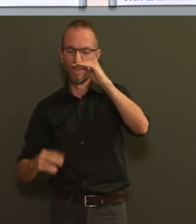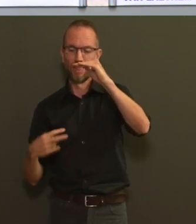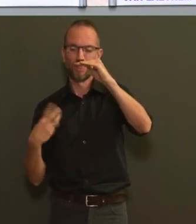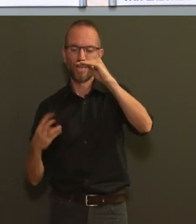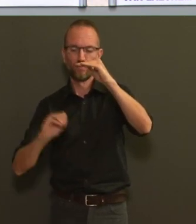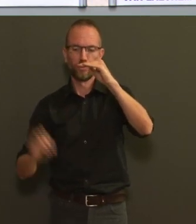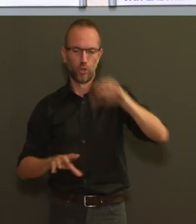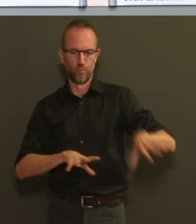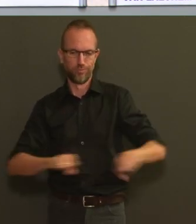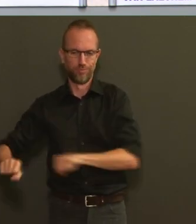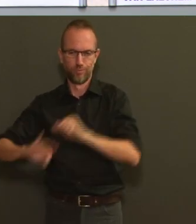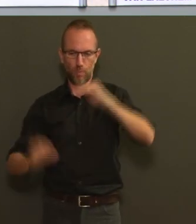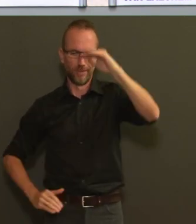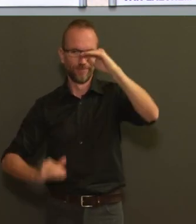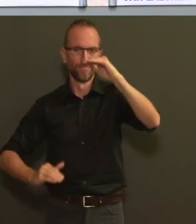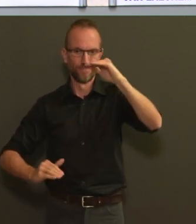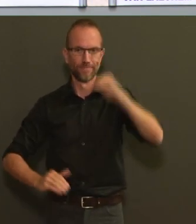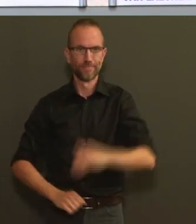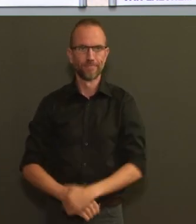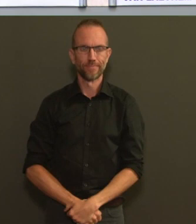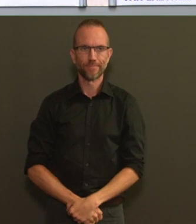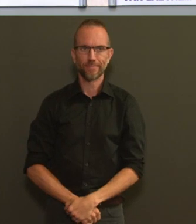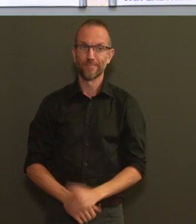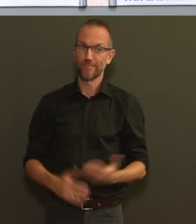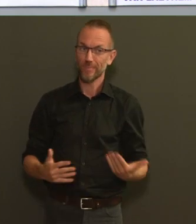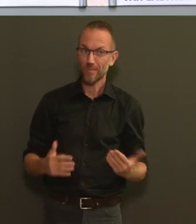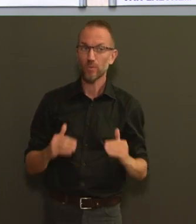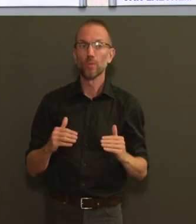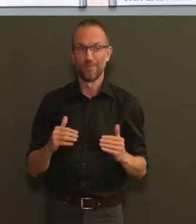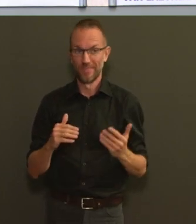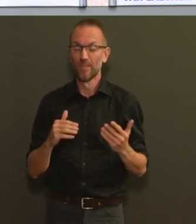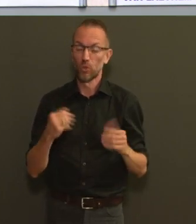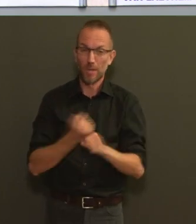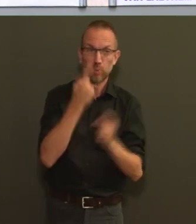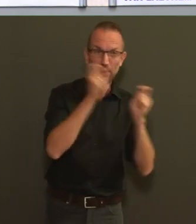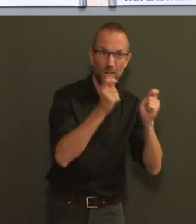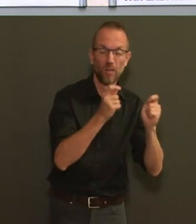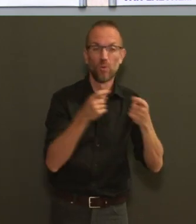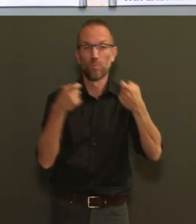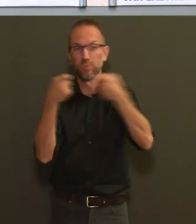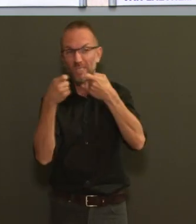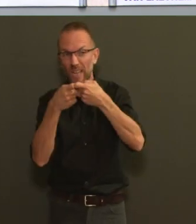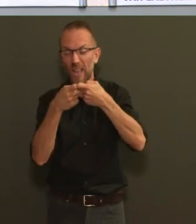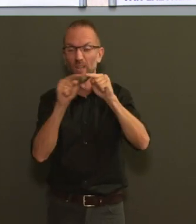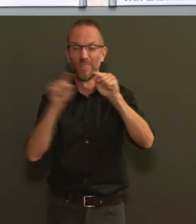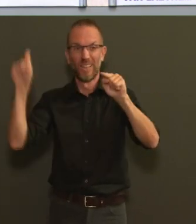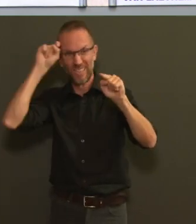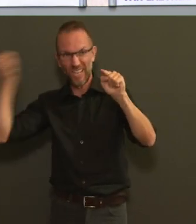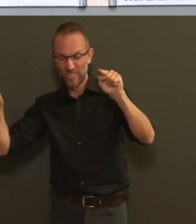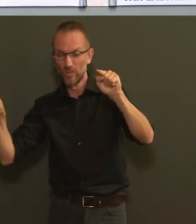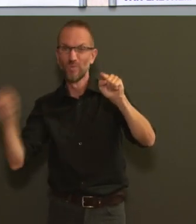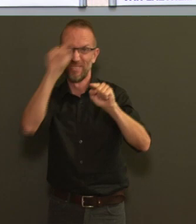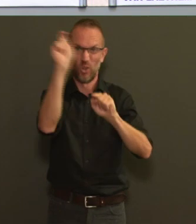Malheureusement, pour de nombreux hôpitaux, à Bruxelles, à Liège et en partie à Anvers aussi, on est actuellement entre 15